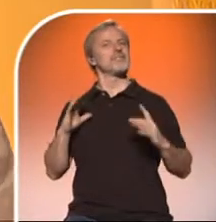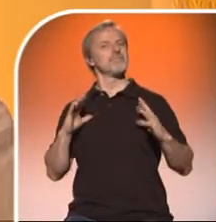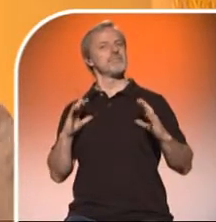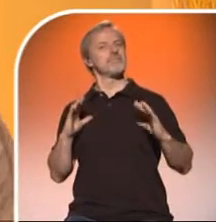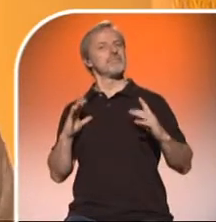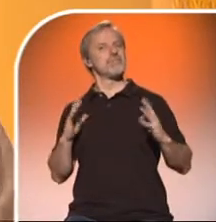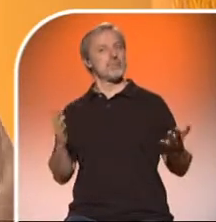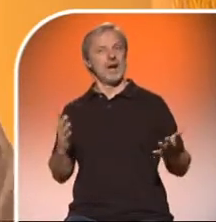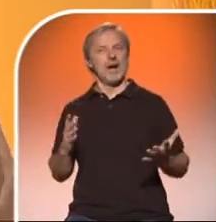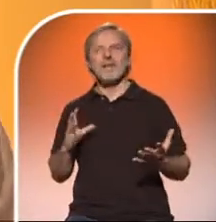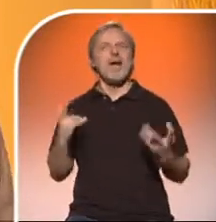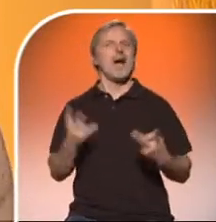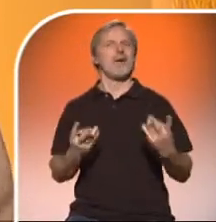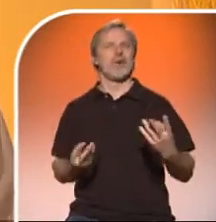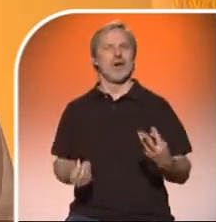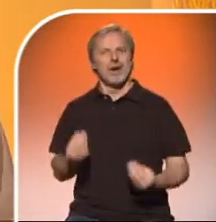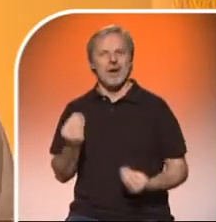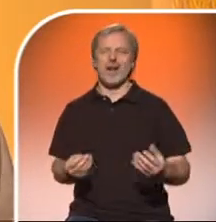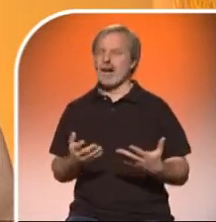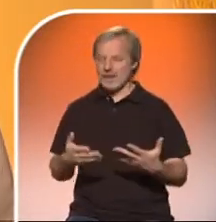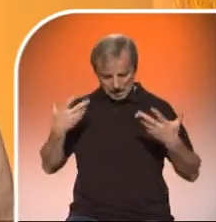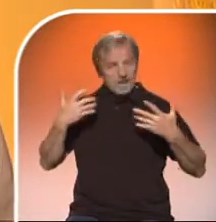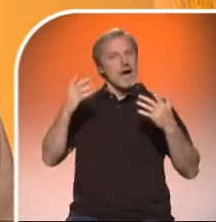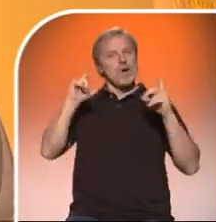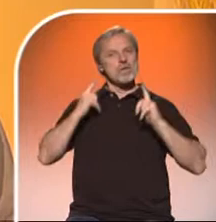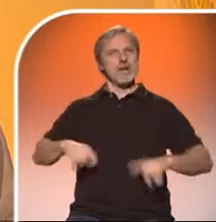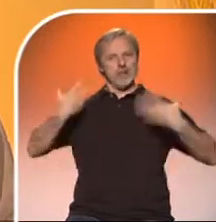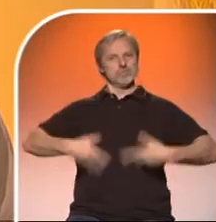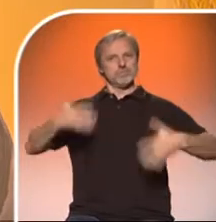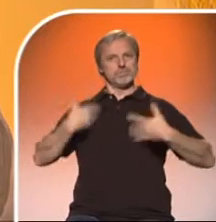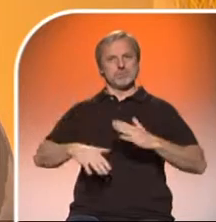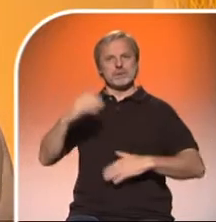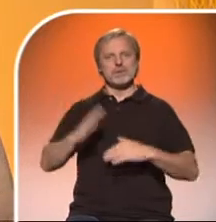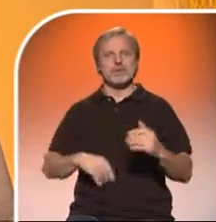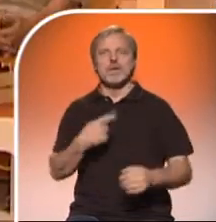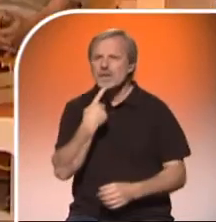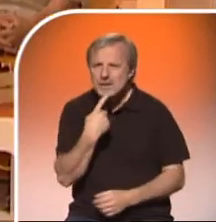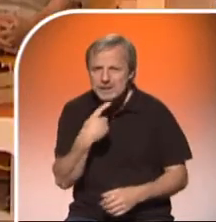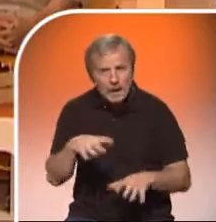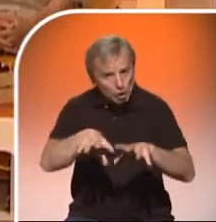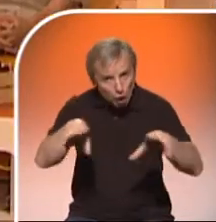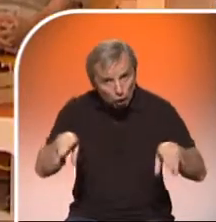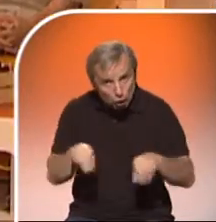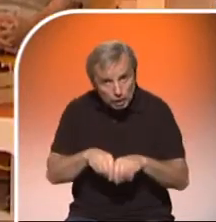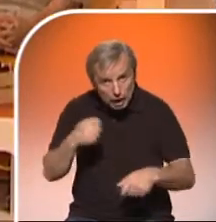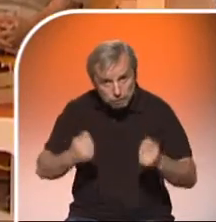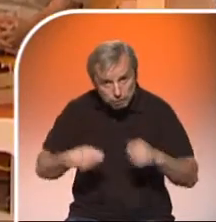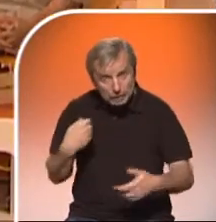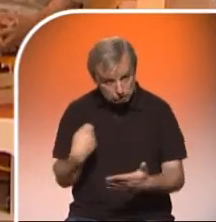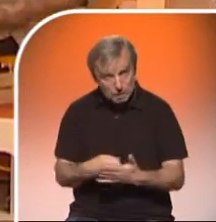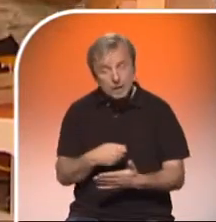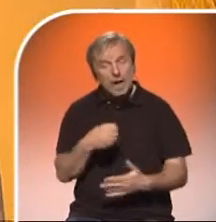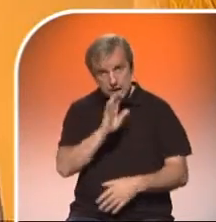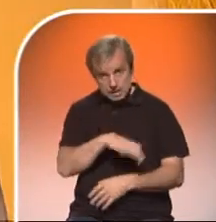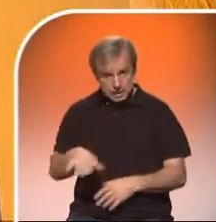že hrajete na nástroje, ale prostě očistí to tělo. No. Říká se, že bubnuje celá rodina, řekne nám vůbec, jak jsou staré tvoje děti a věnují se muzice?